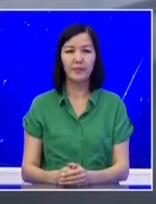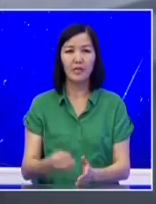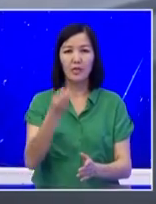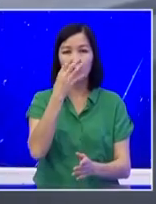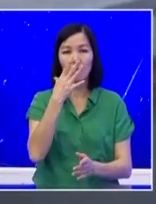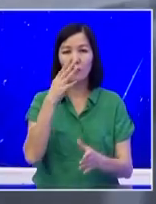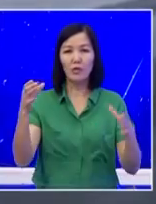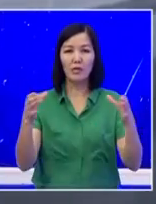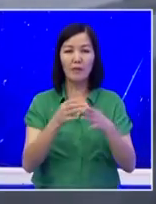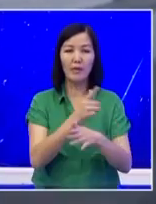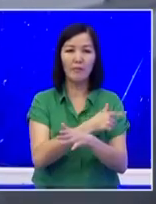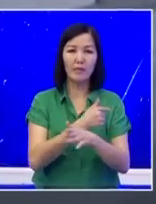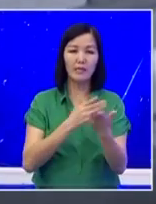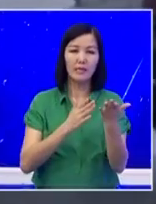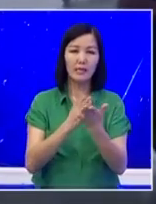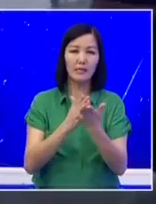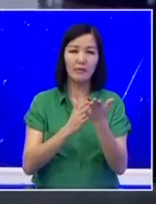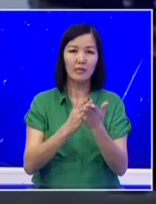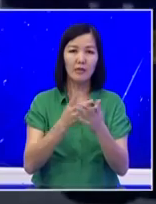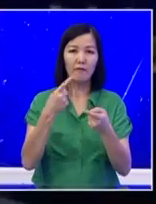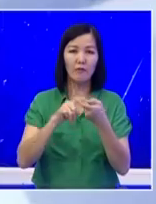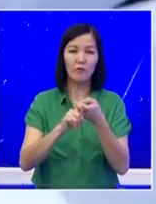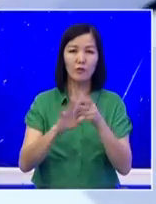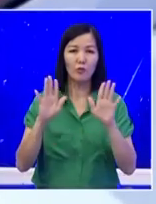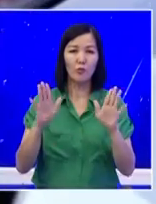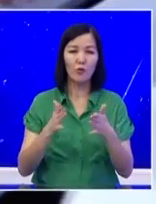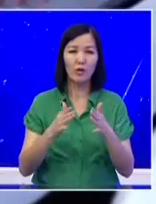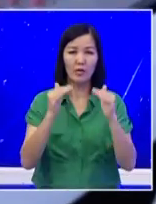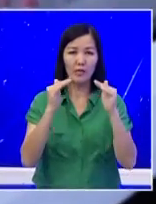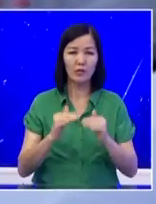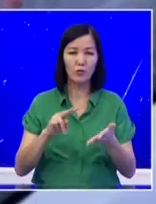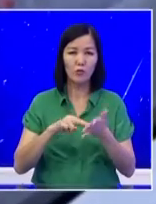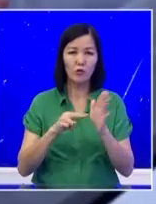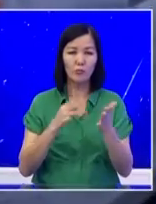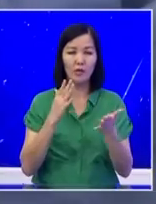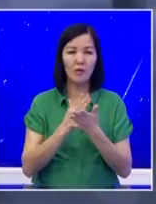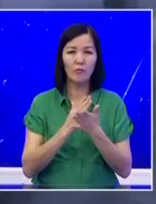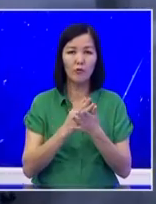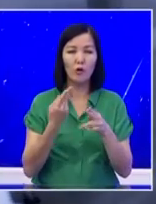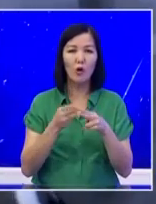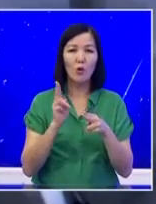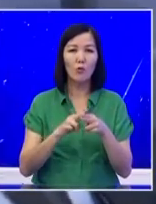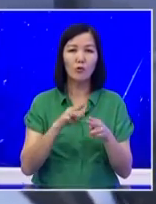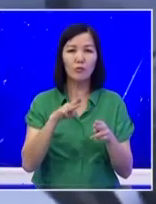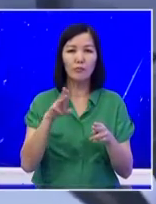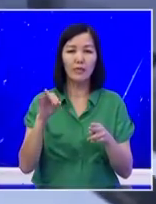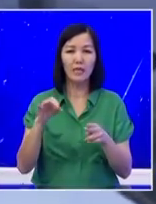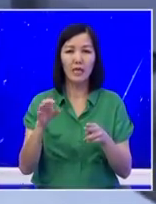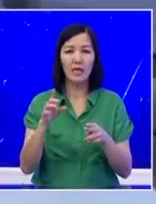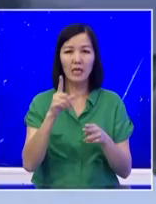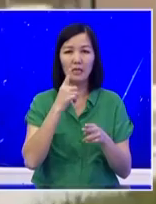Жапониялық компания медицина қызметкерлер арасында вирус жұқтыру оқиғаларын азайтуды жоспарлап отыр. Ол үшін арнайы ПТР-тест